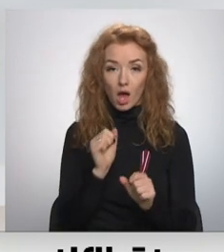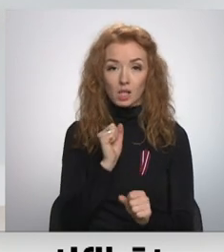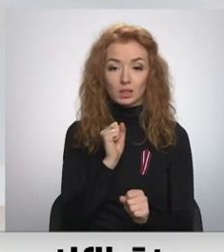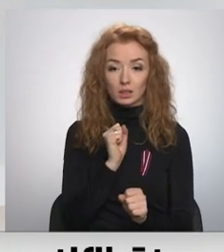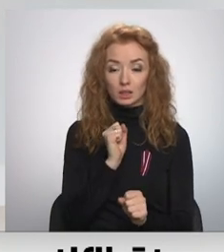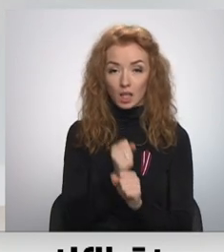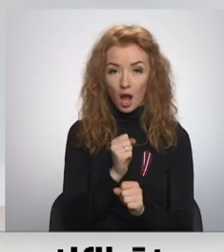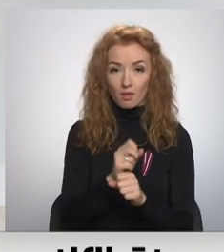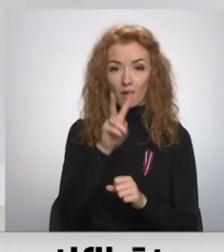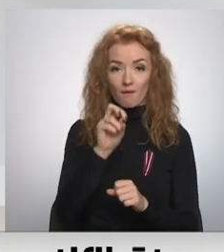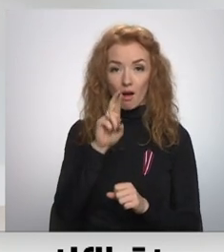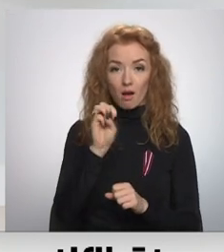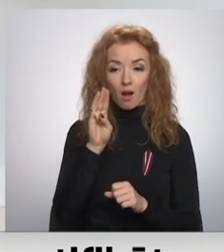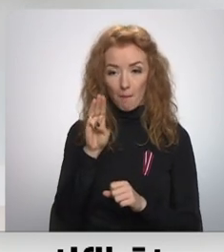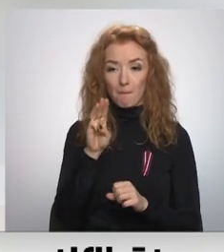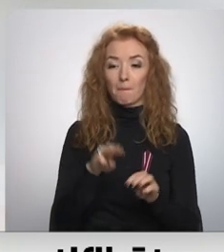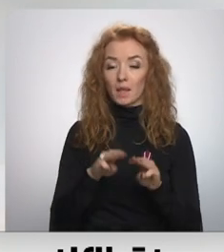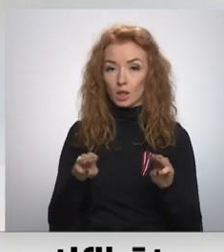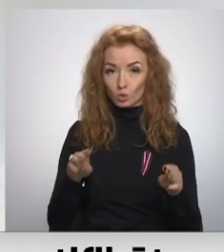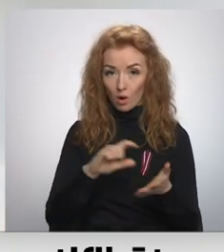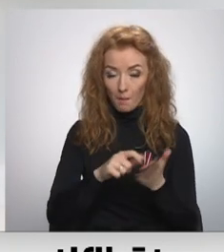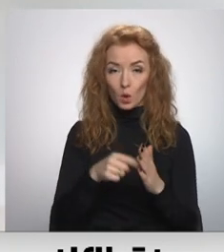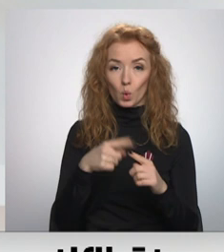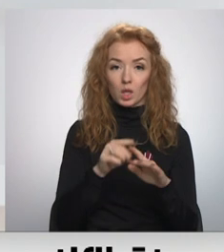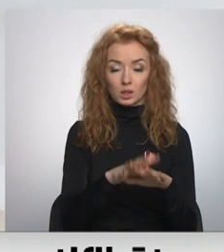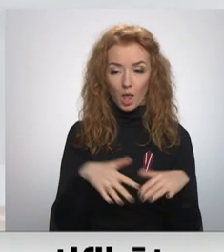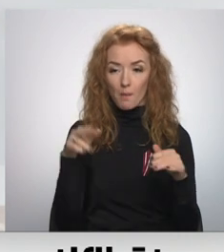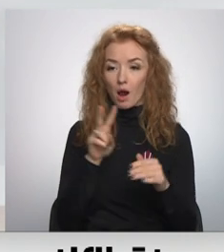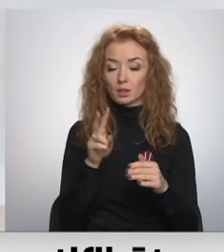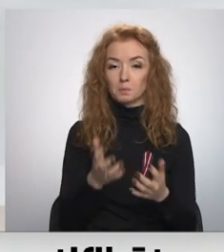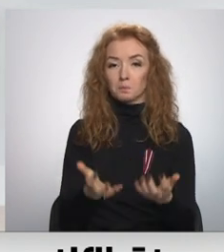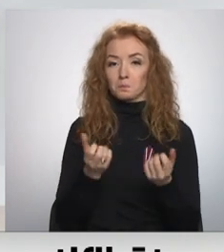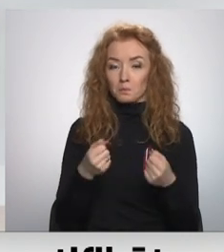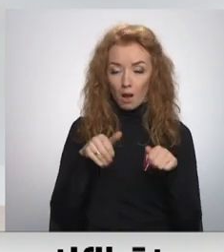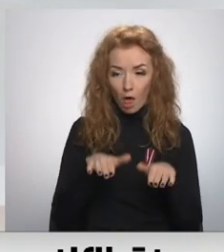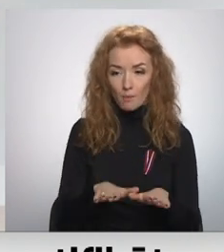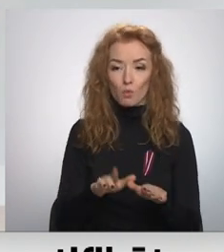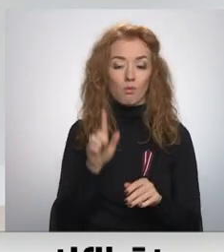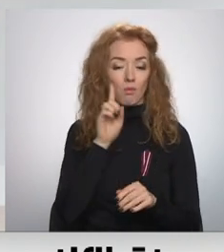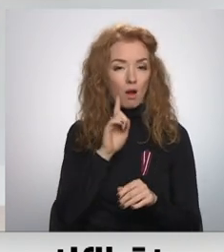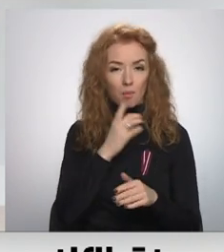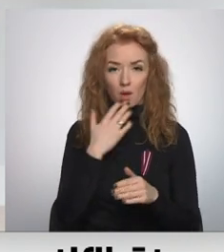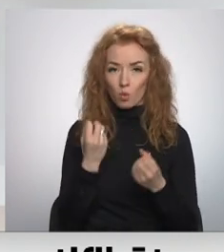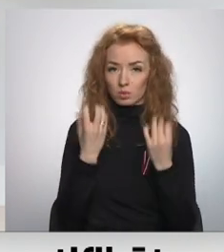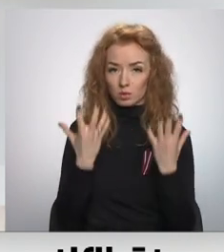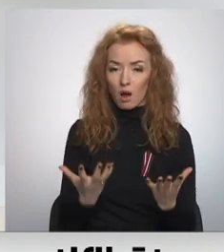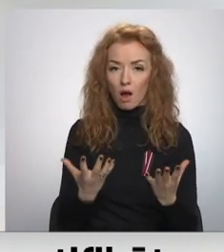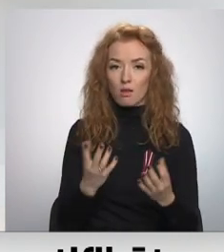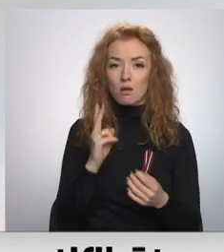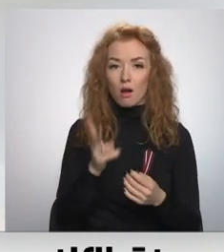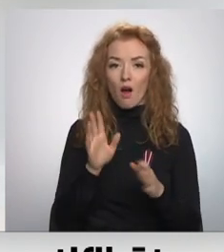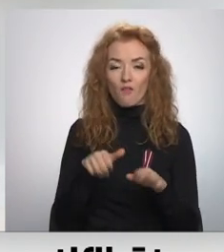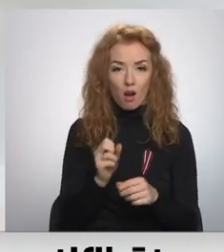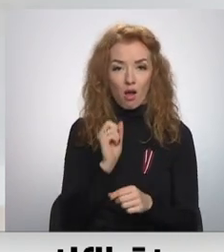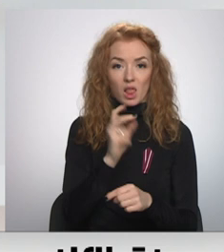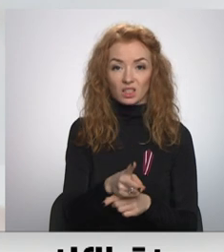Strādās varamas ministra kabineta Saima, kas pieņems lēmumus, jo šodien nav līdz galam skaidrs, kā tad varētu